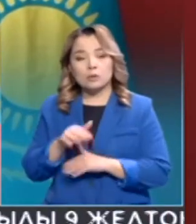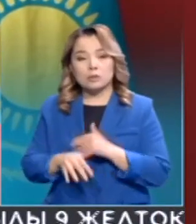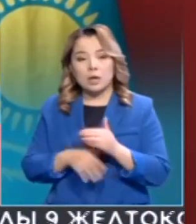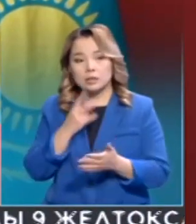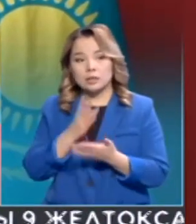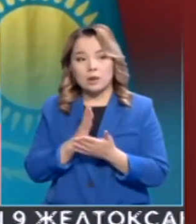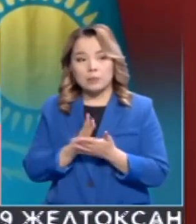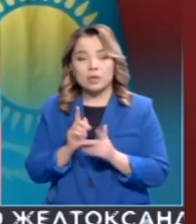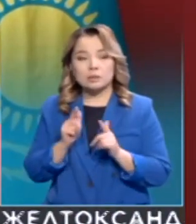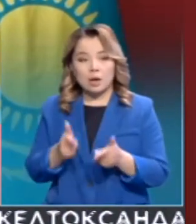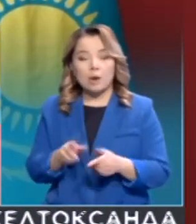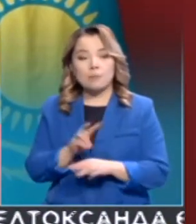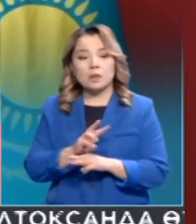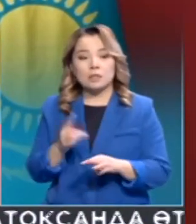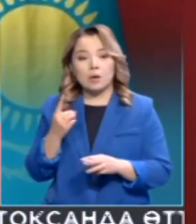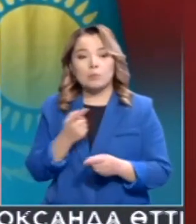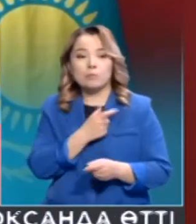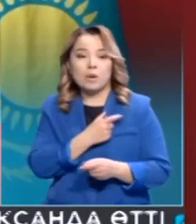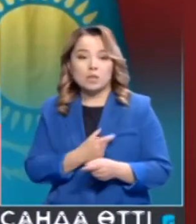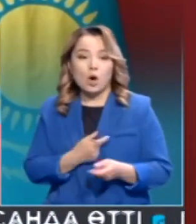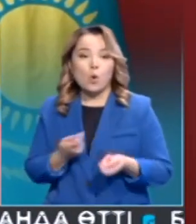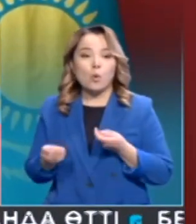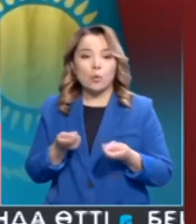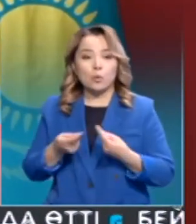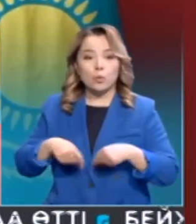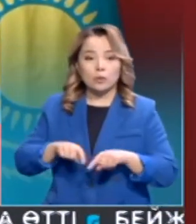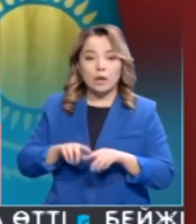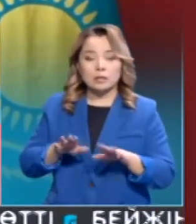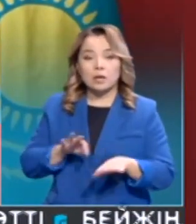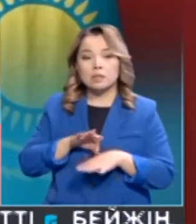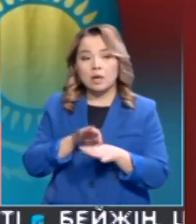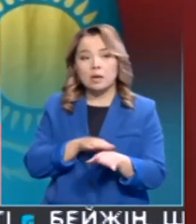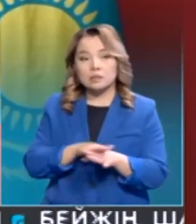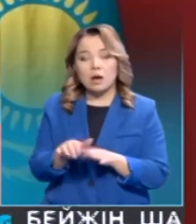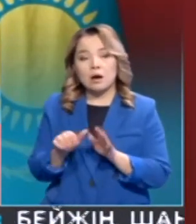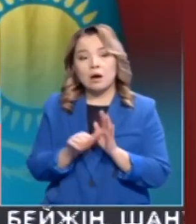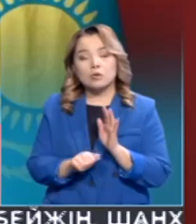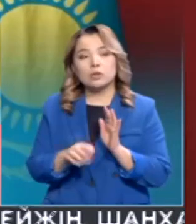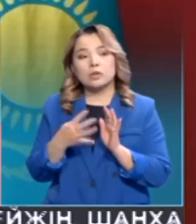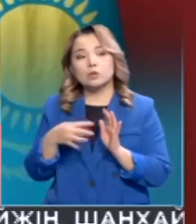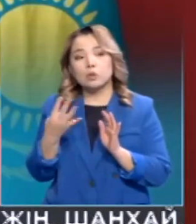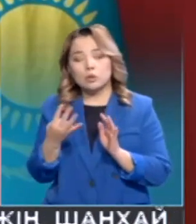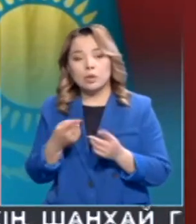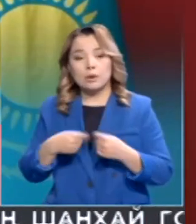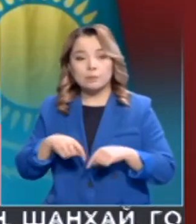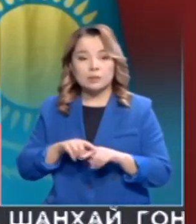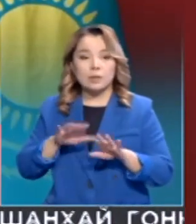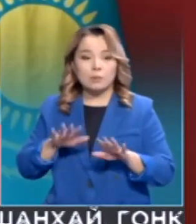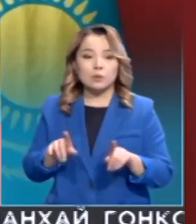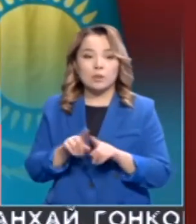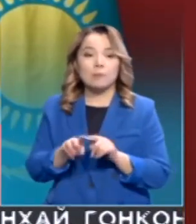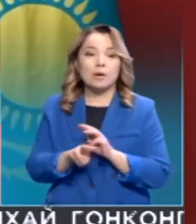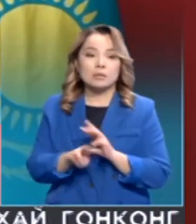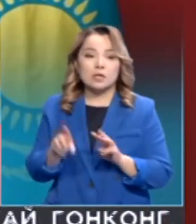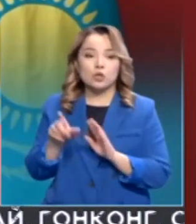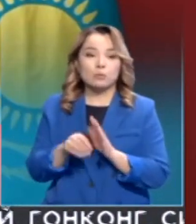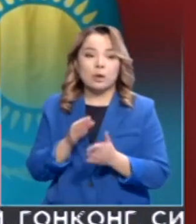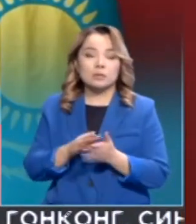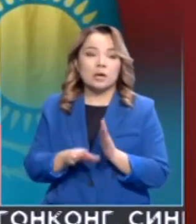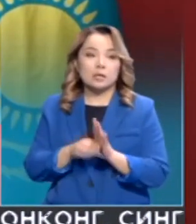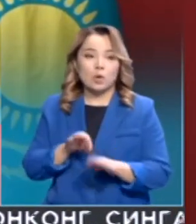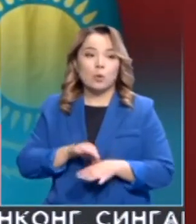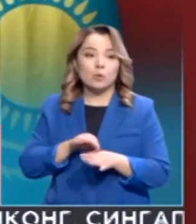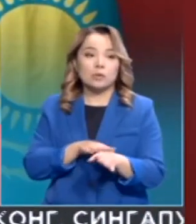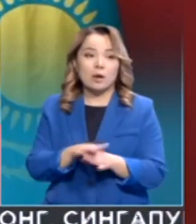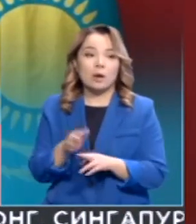Соның ішінде мәжіліске бір мандатты округтер бойынша 21, ал қалған 644-ті барлық деңгейдегі мәслихат депутаттары сайлауына түсті.